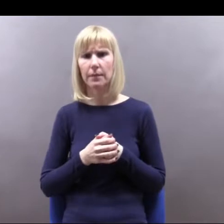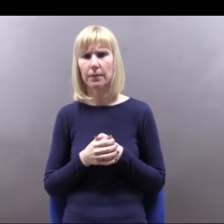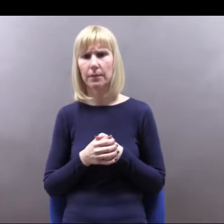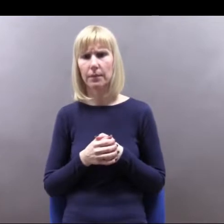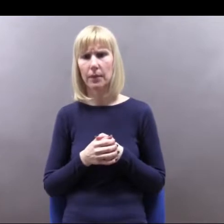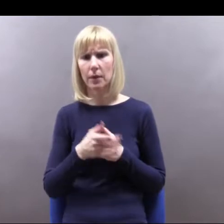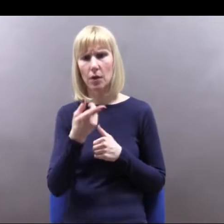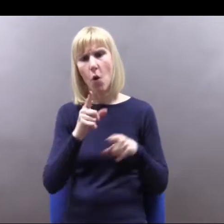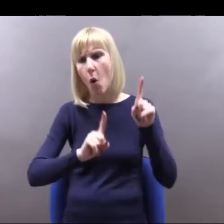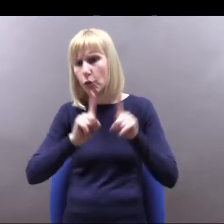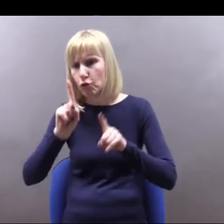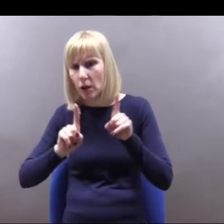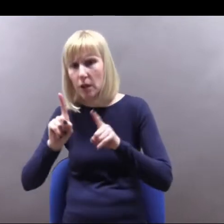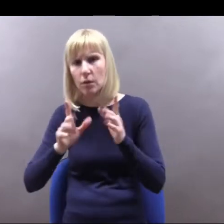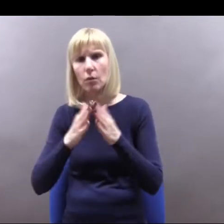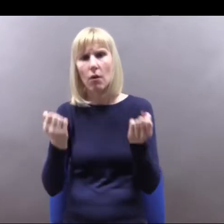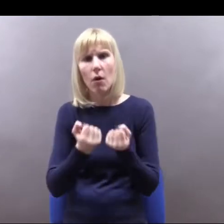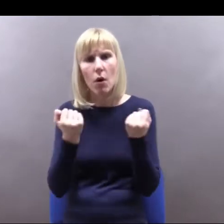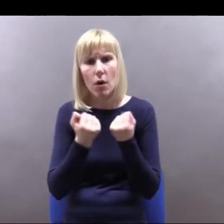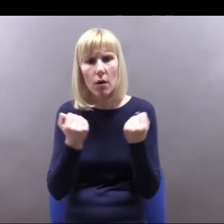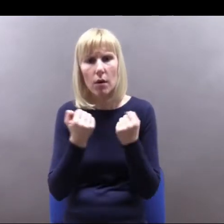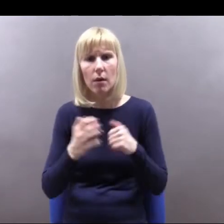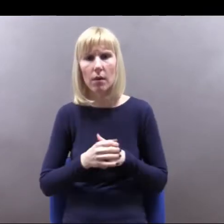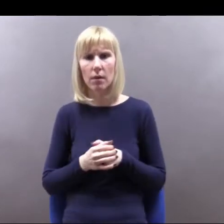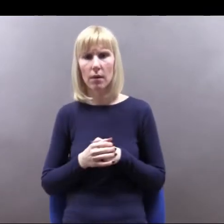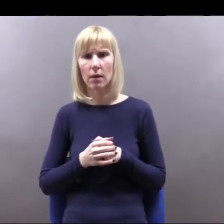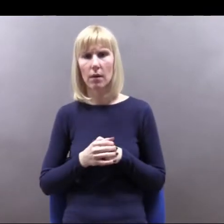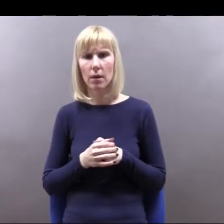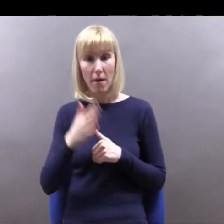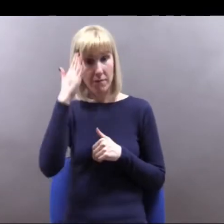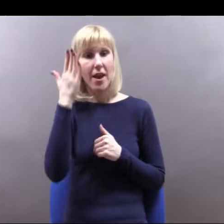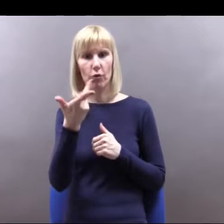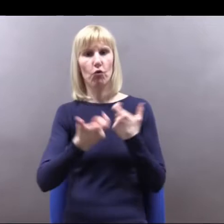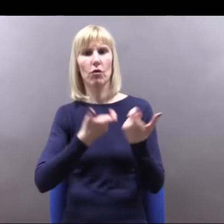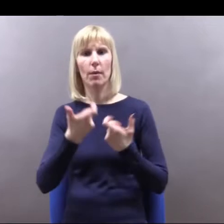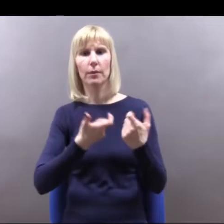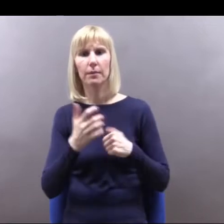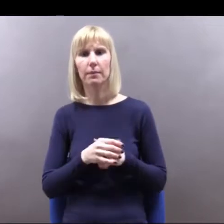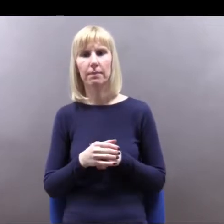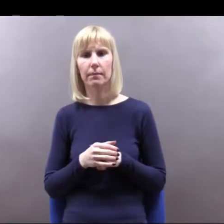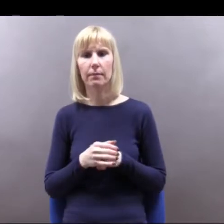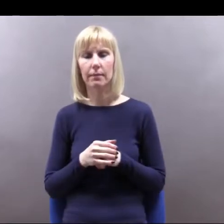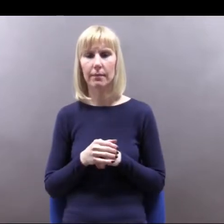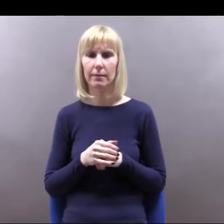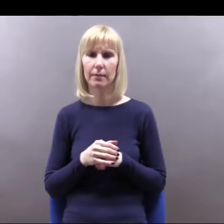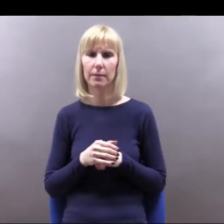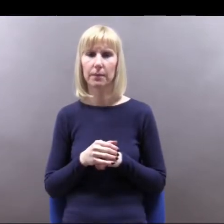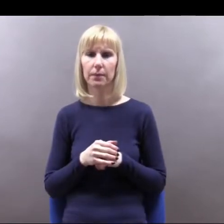Mimo że, znaczy jej zdarza się go używać, w związku z tym wie, jak to